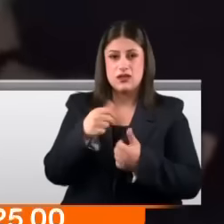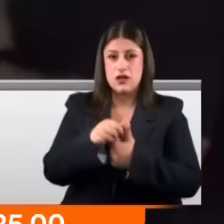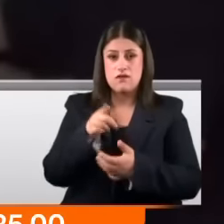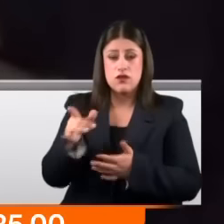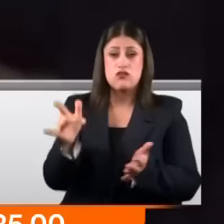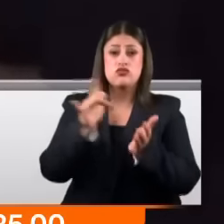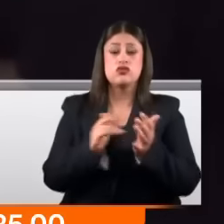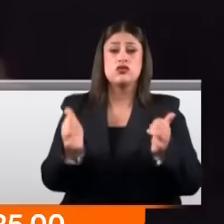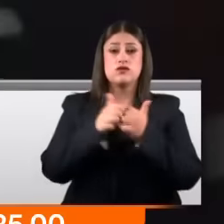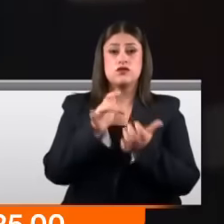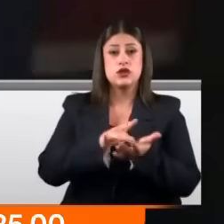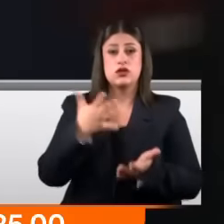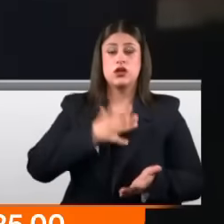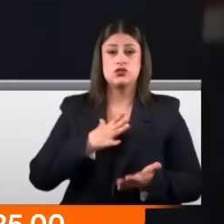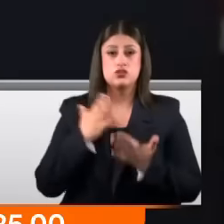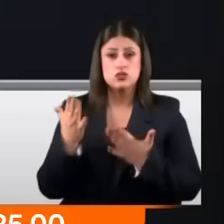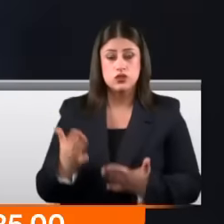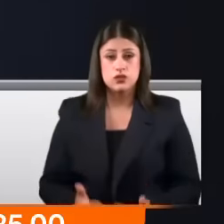istiyor.